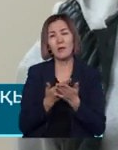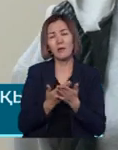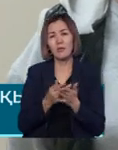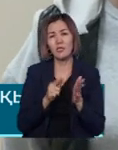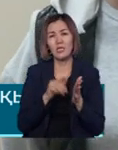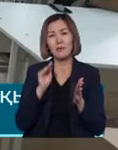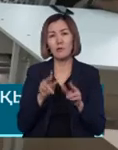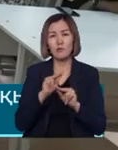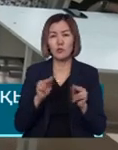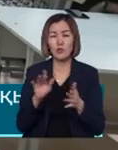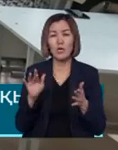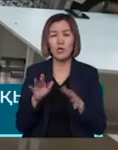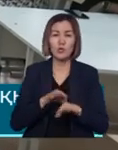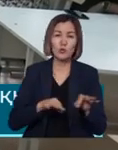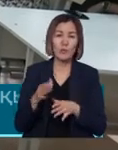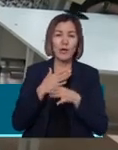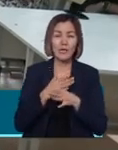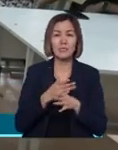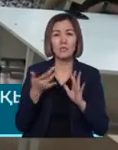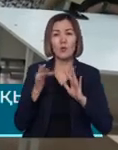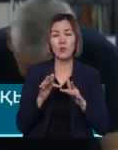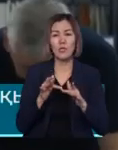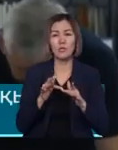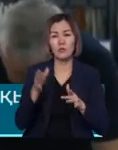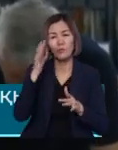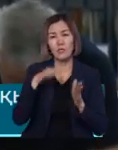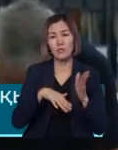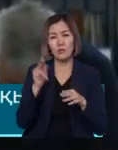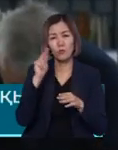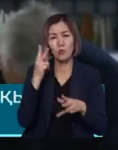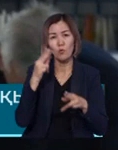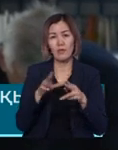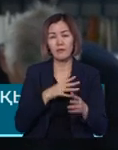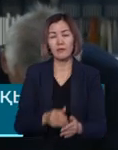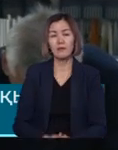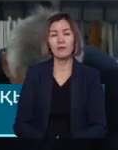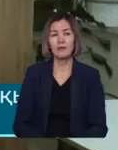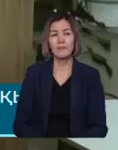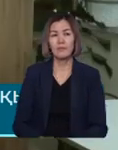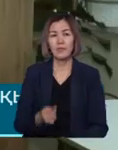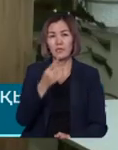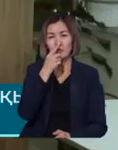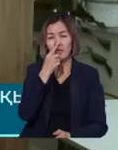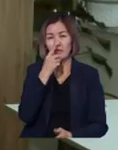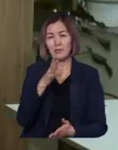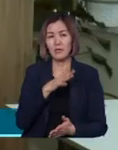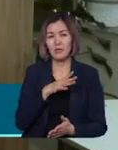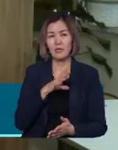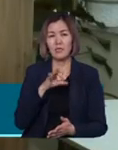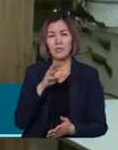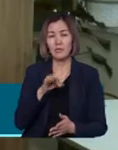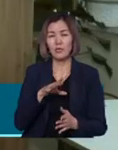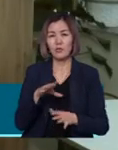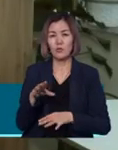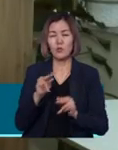жуық мұғалім Smart Ustaz жобасы аясында онлайн түрде біліктілік курстарын тамамдаған. Жақында айтқандай Smart Ustaz